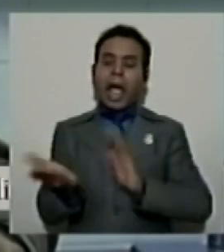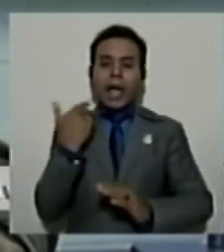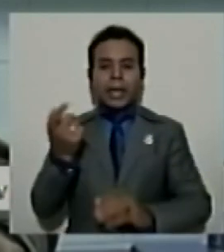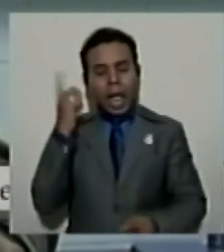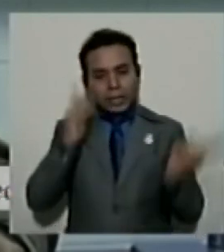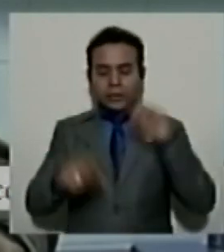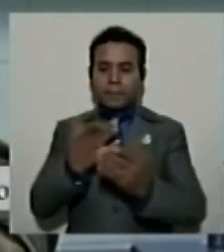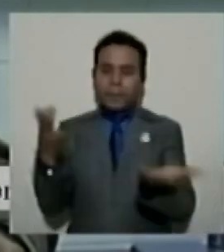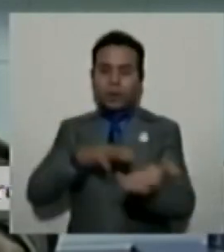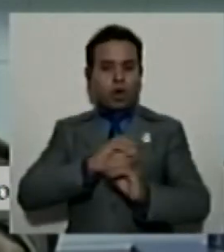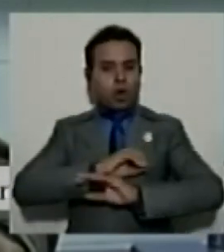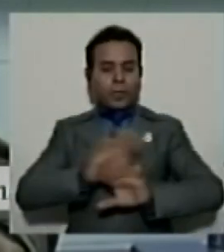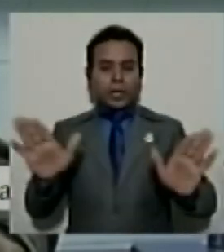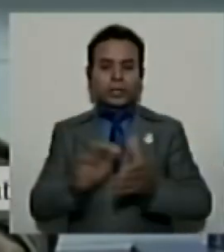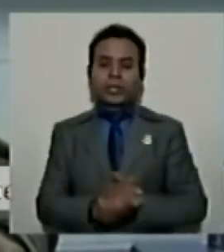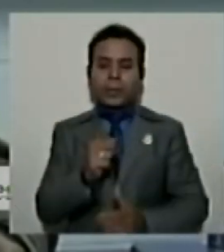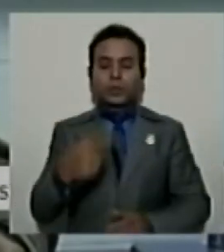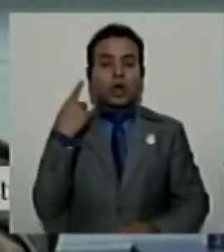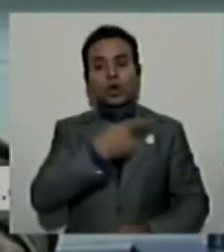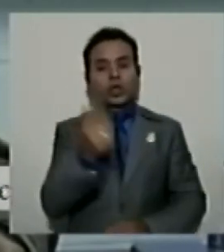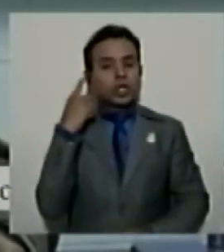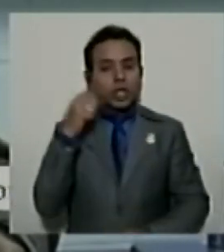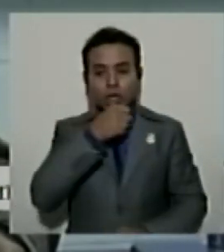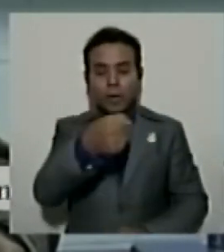জন্য সিএমএসডি মাননীয়